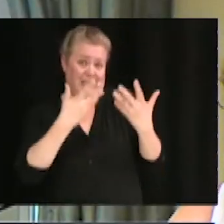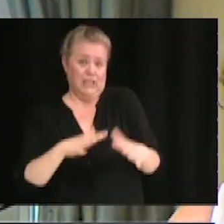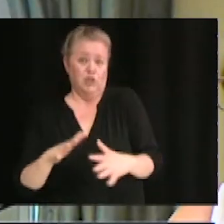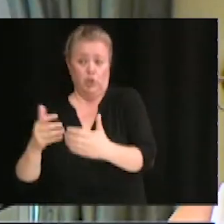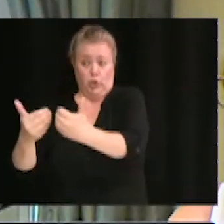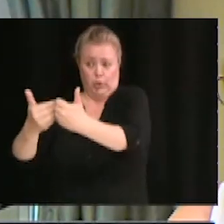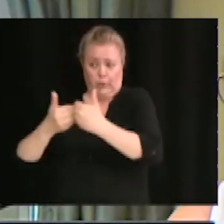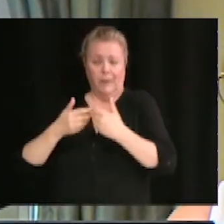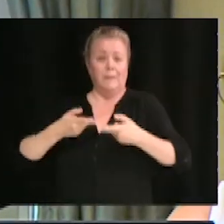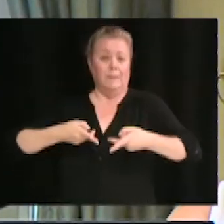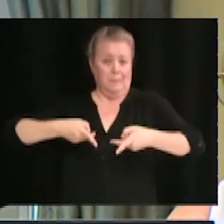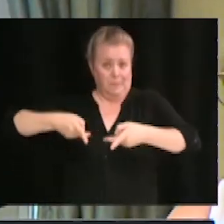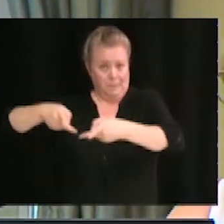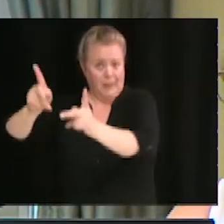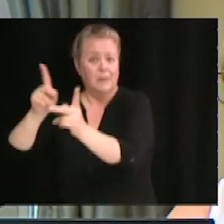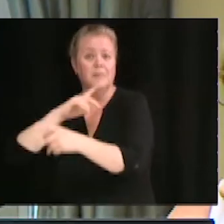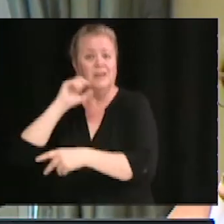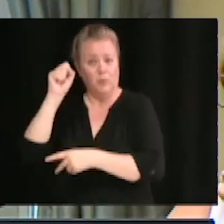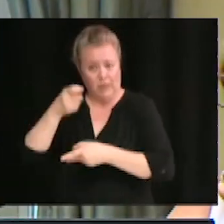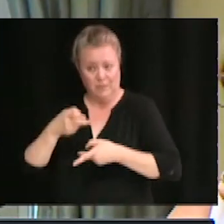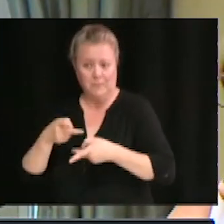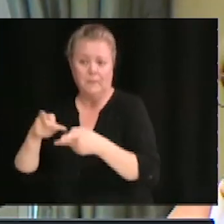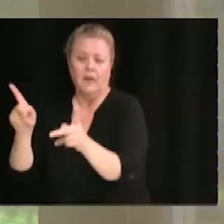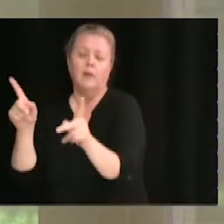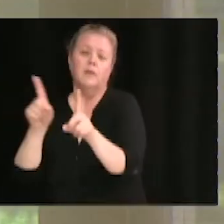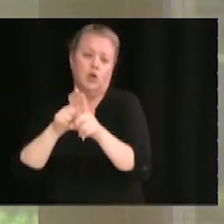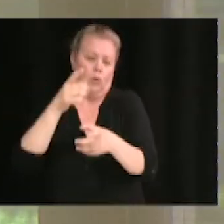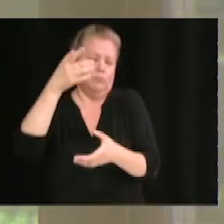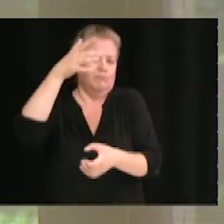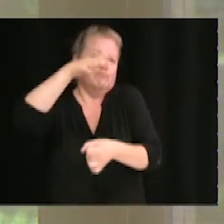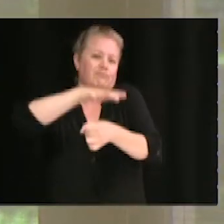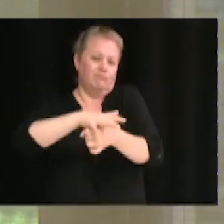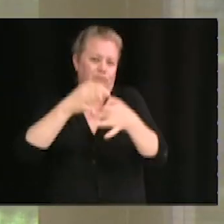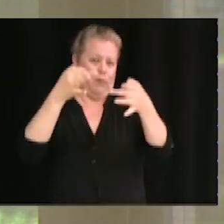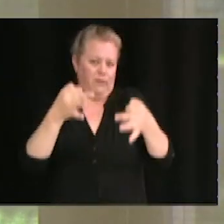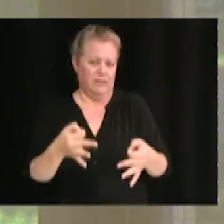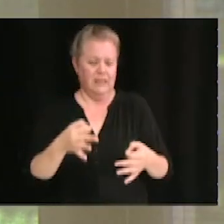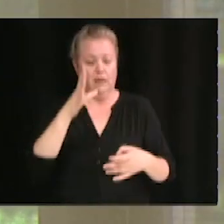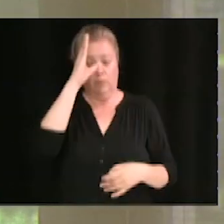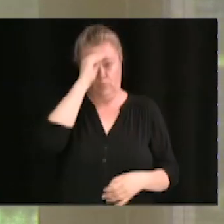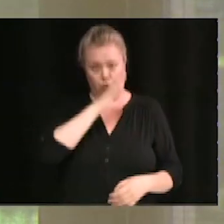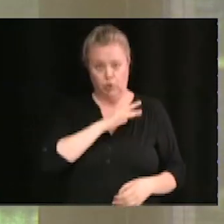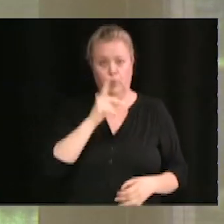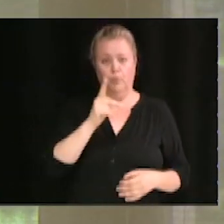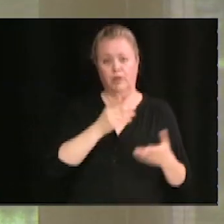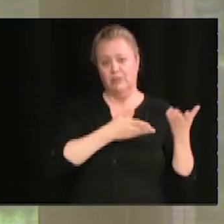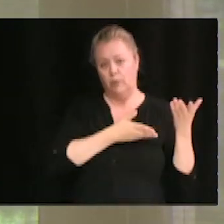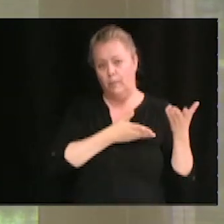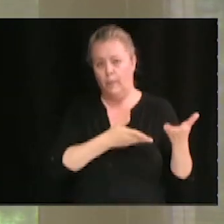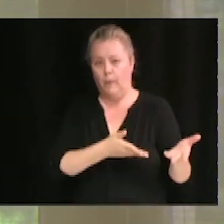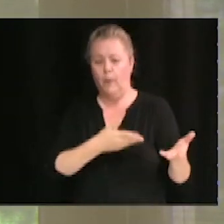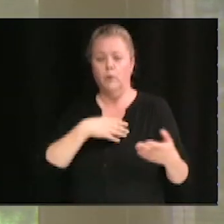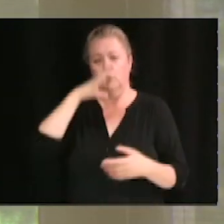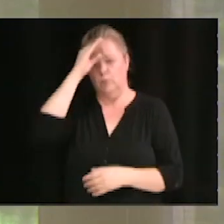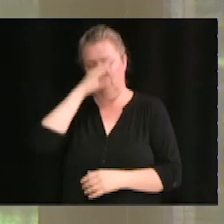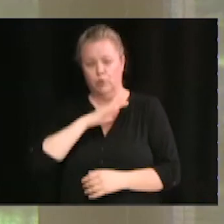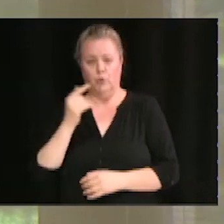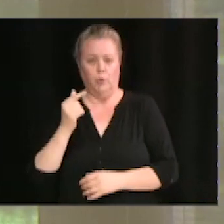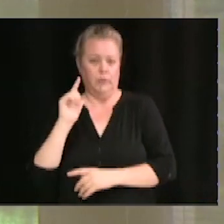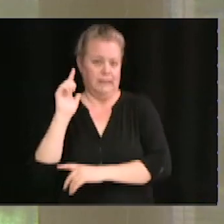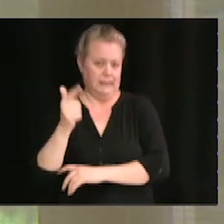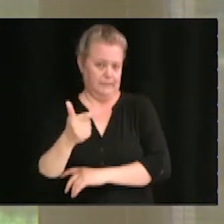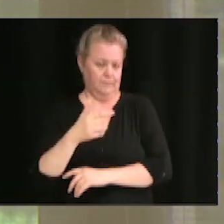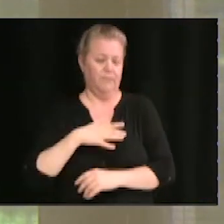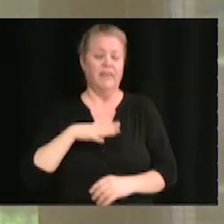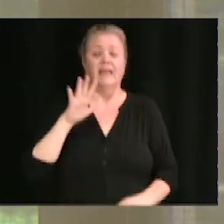accordée à l'organisation en question. On va l'officialiser. Oui. M. Poisson propose et M. Gauthier appuie. 5.2